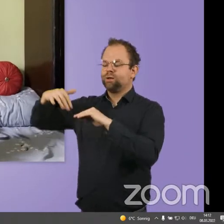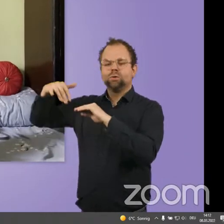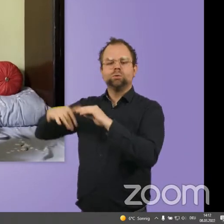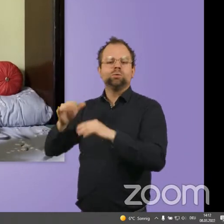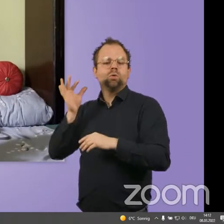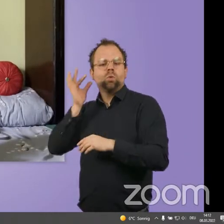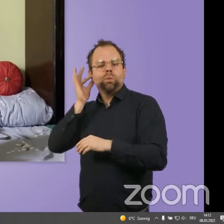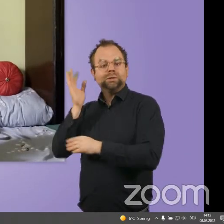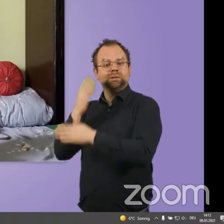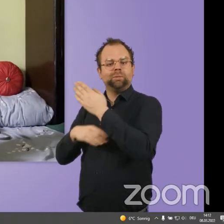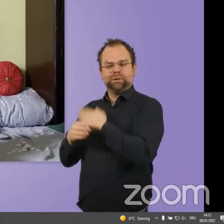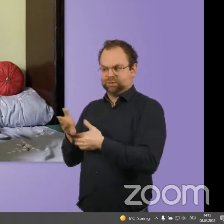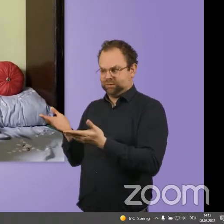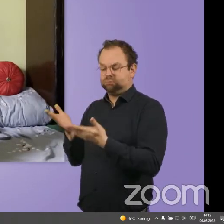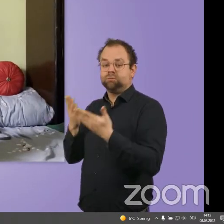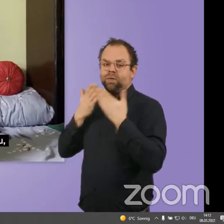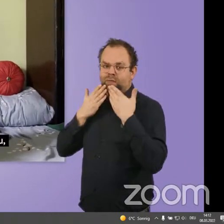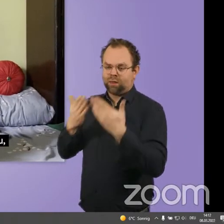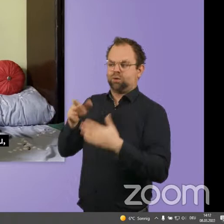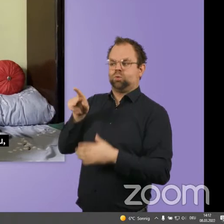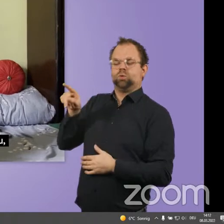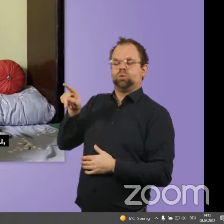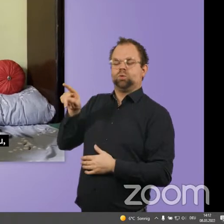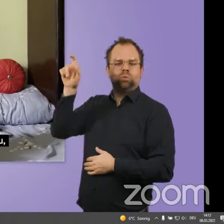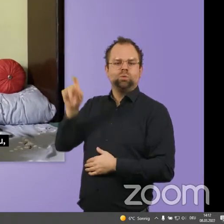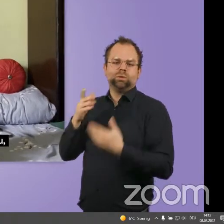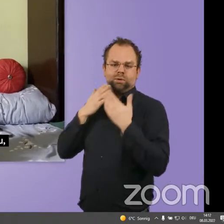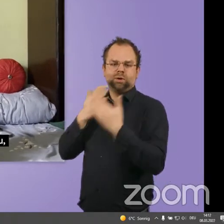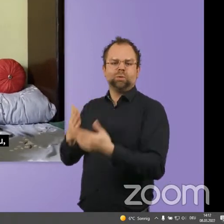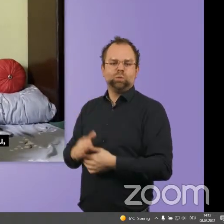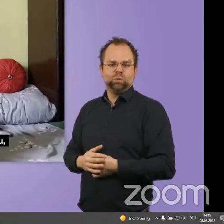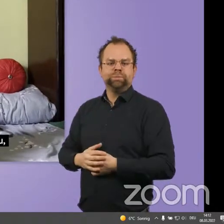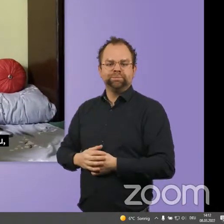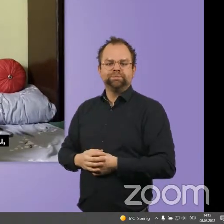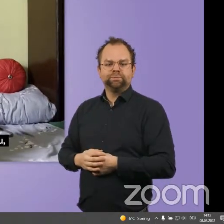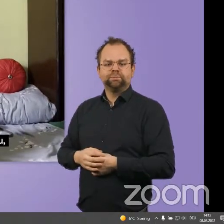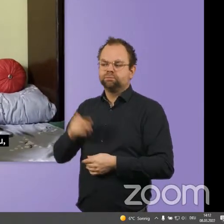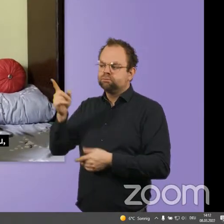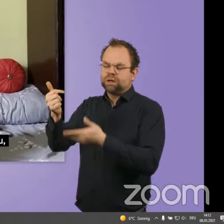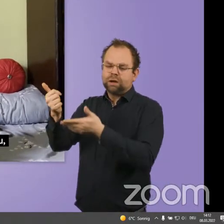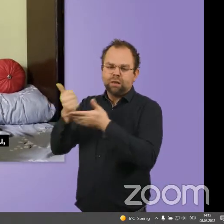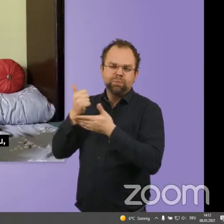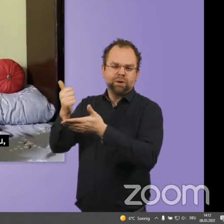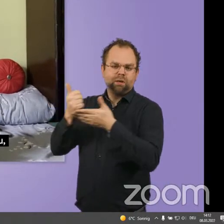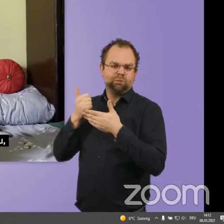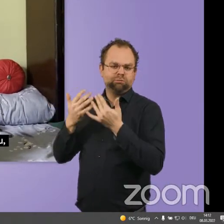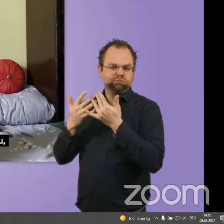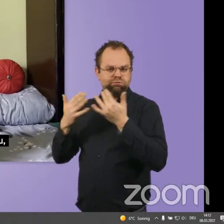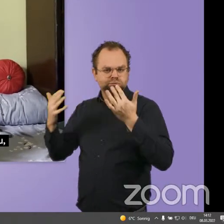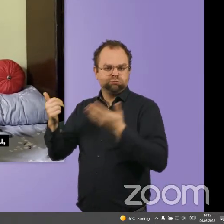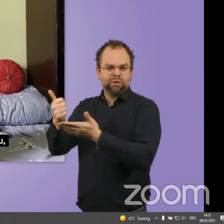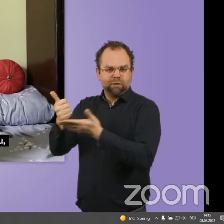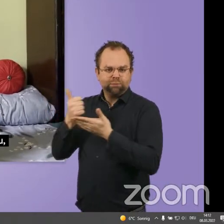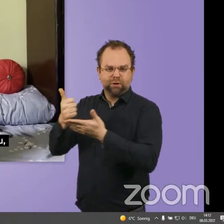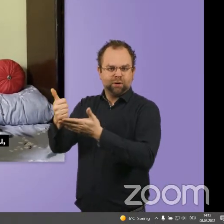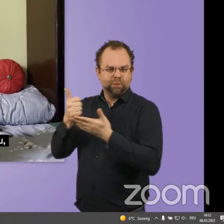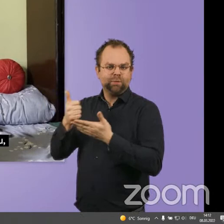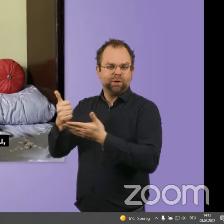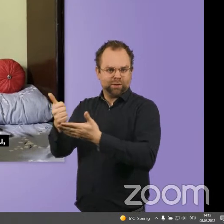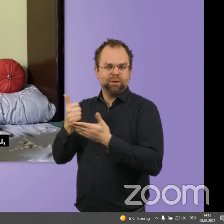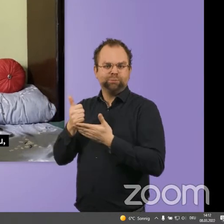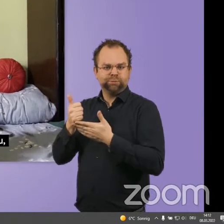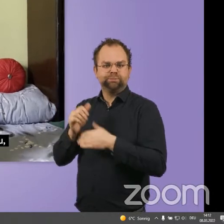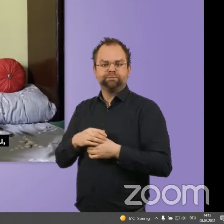सबै उहाँले गर्दा भएको हो उहाँले चाहिँ मलाई धेरै कुरामा हेल्प गर्नुभएको छ म काठमाडौँमा आएर म अलमलमा